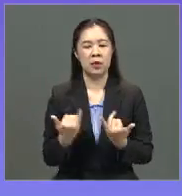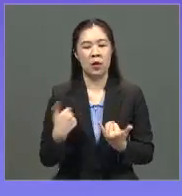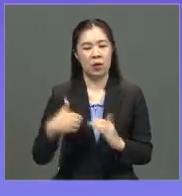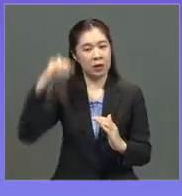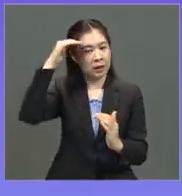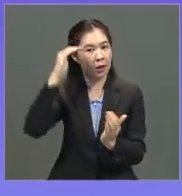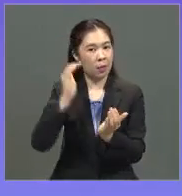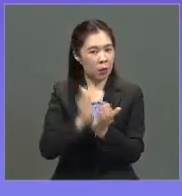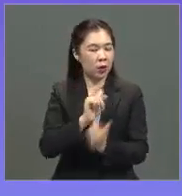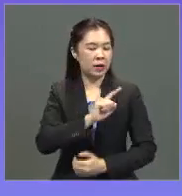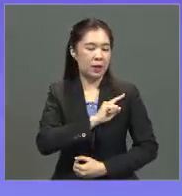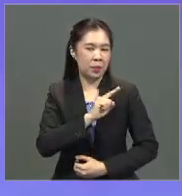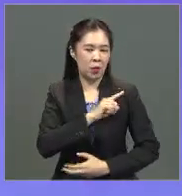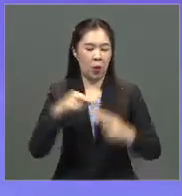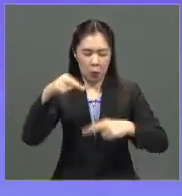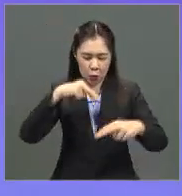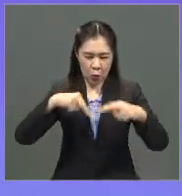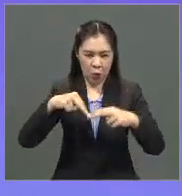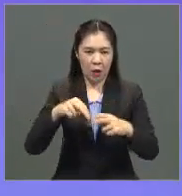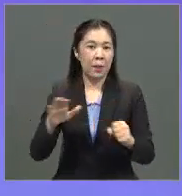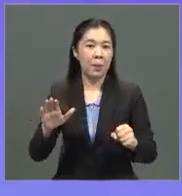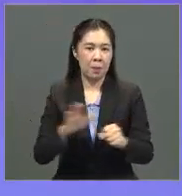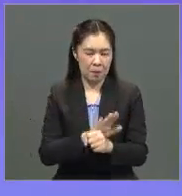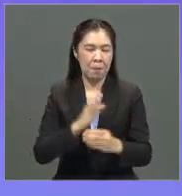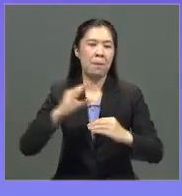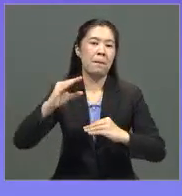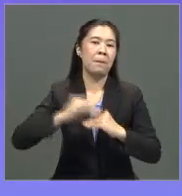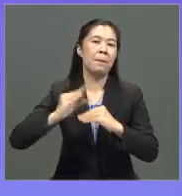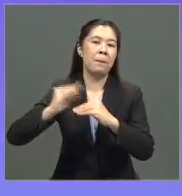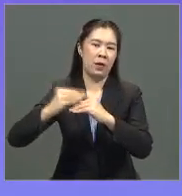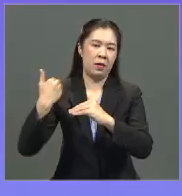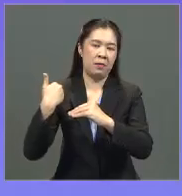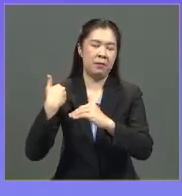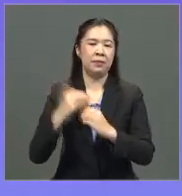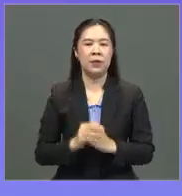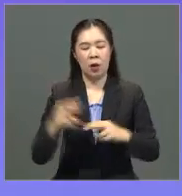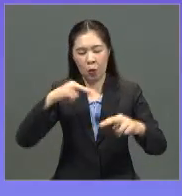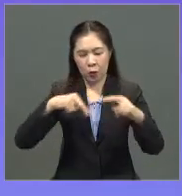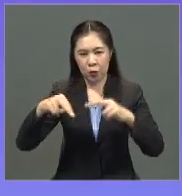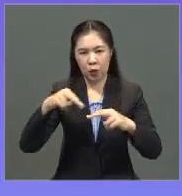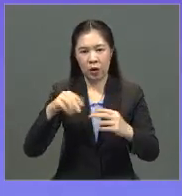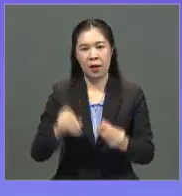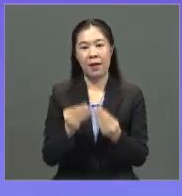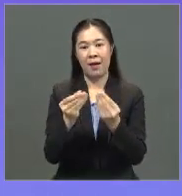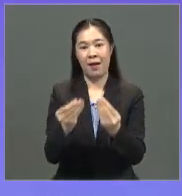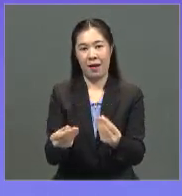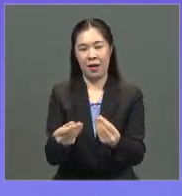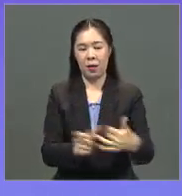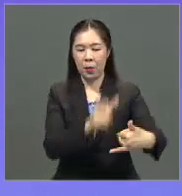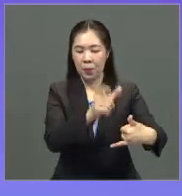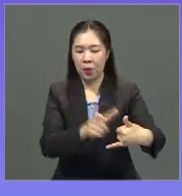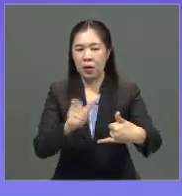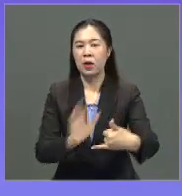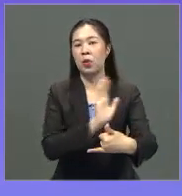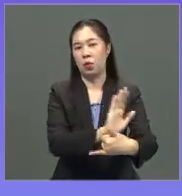กำลังของตำรวจแล้วก็มีมาตรการที่คุมเข้มเพิ่มขึ้นมาเพื่อความปลอดภัยของคนที่เดินทางไปด้วยเพื่อเรื่องของสิทธิส่วนบุคคล